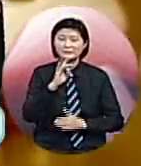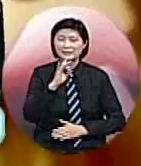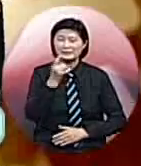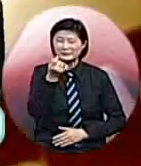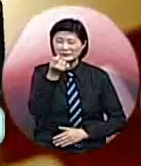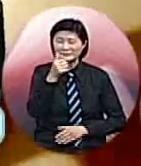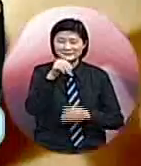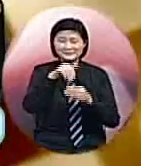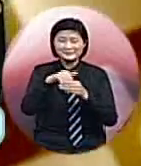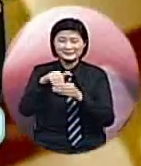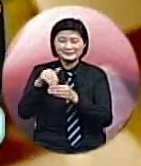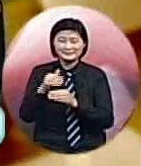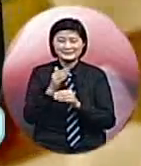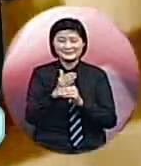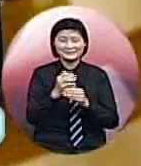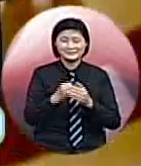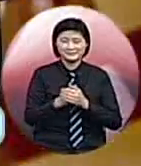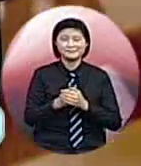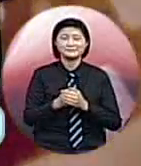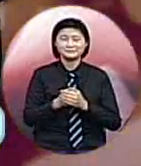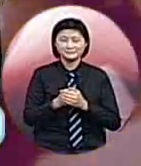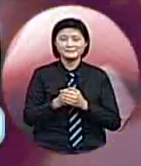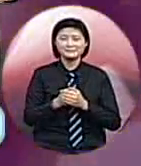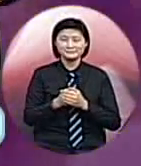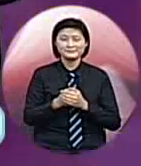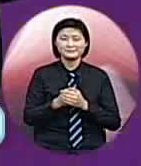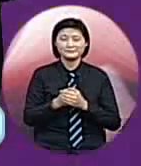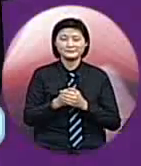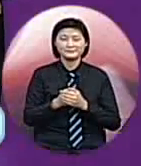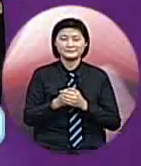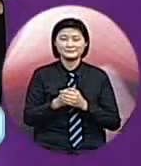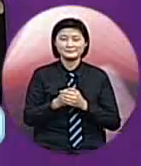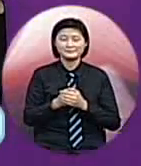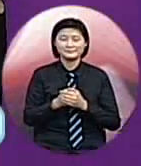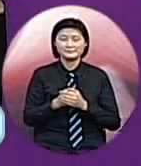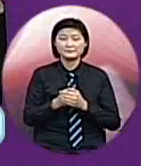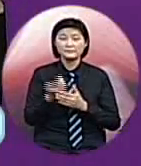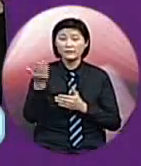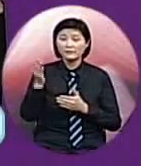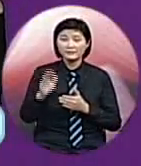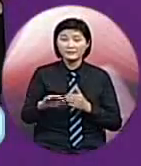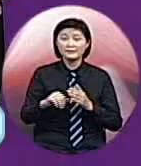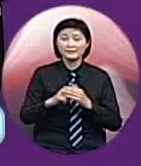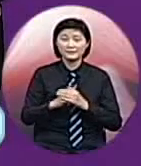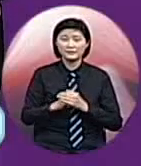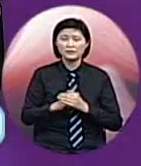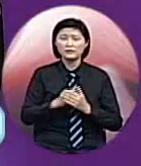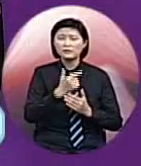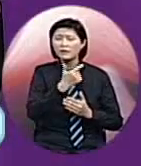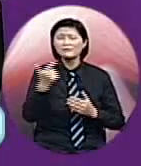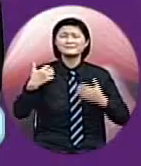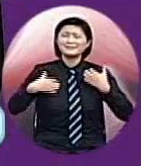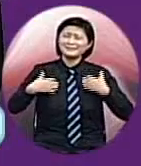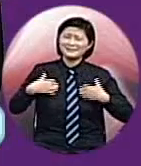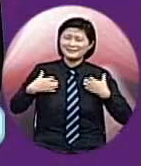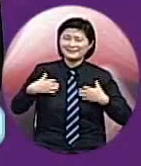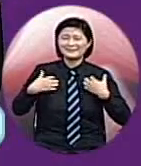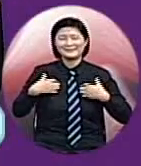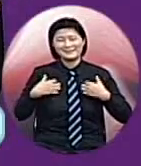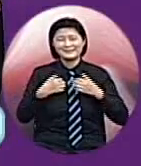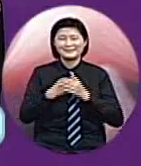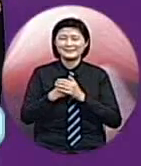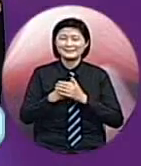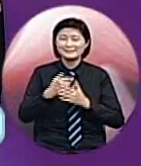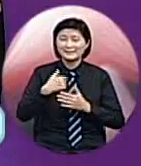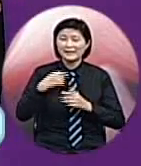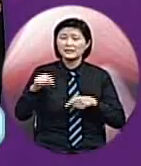그냥 심어 먹고 그래요. 예, 드실 것만. 네, 그게 좋죠. 아, 예. 예. 아 근데 예. 너무 너무 반가워요. 이게 진짜